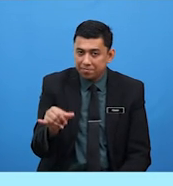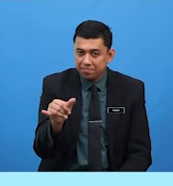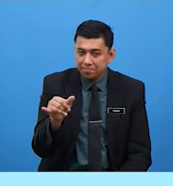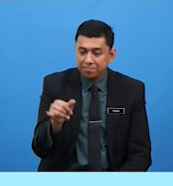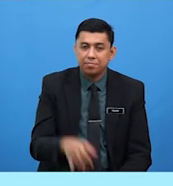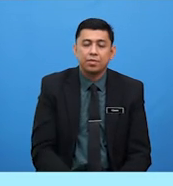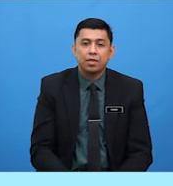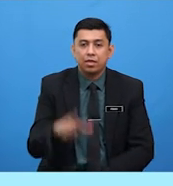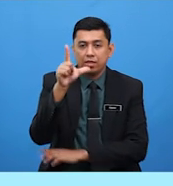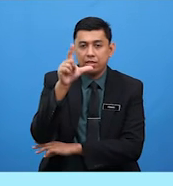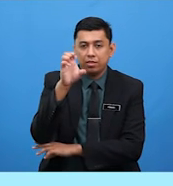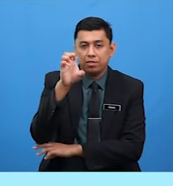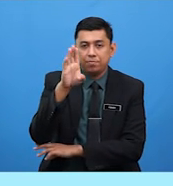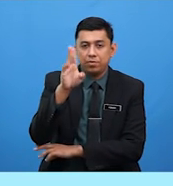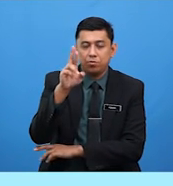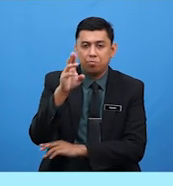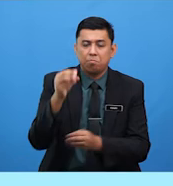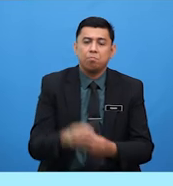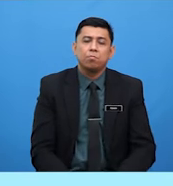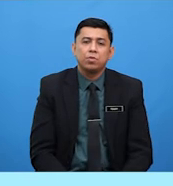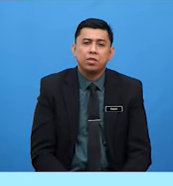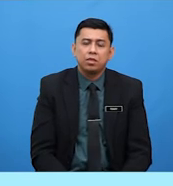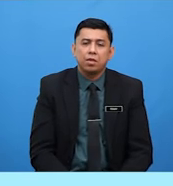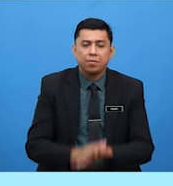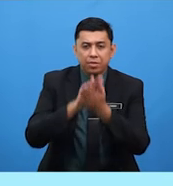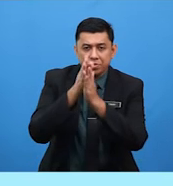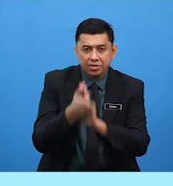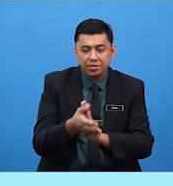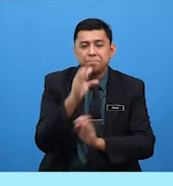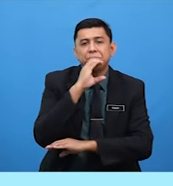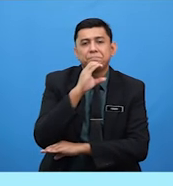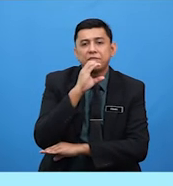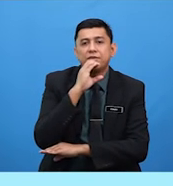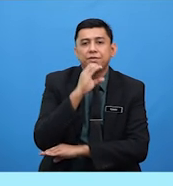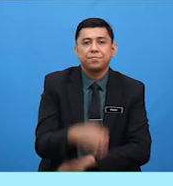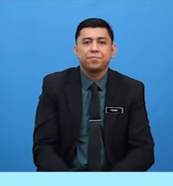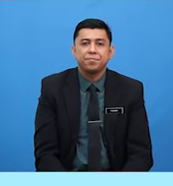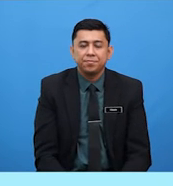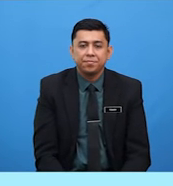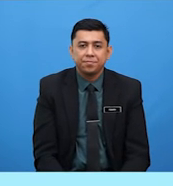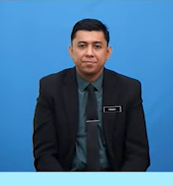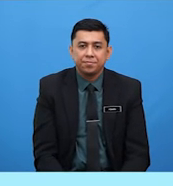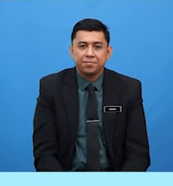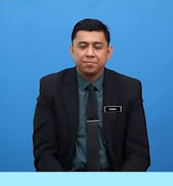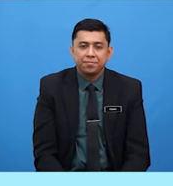Ya, peleburan. Ais krim melebur dan menjadi cecair.